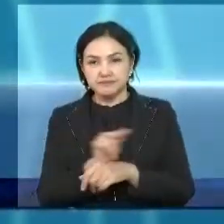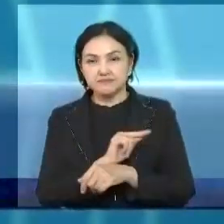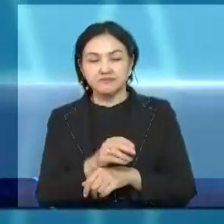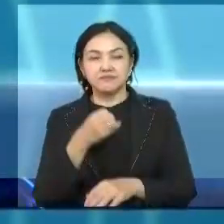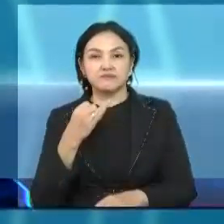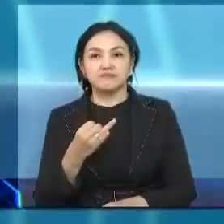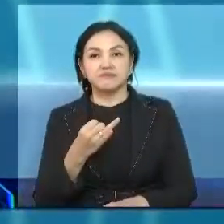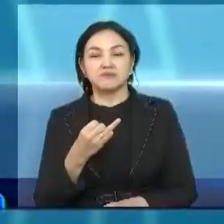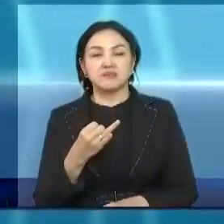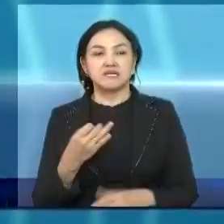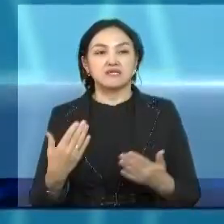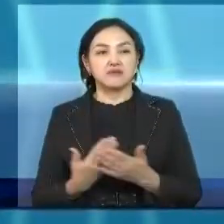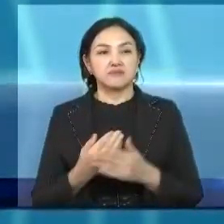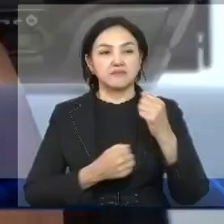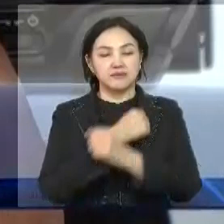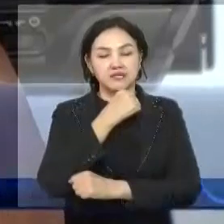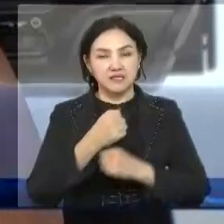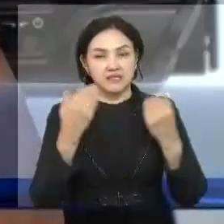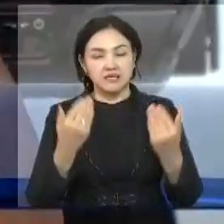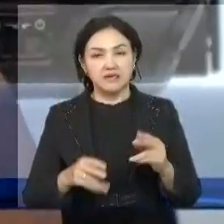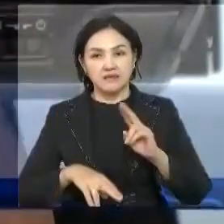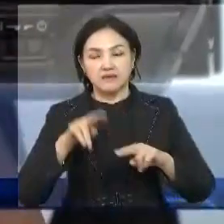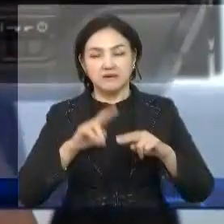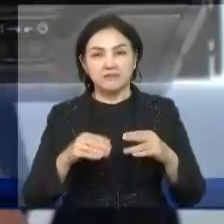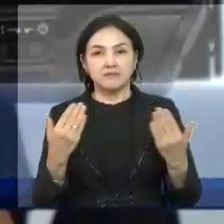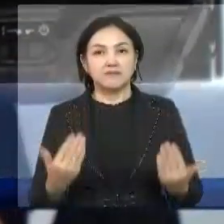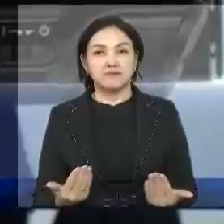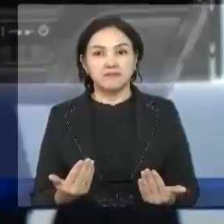и с нового материала мы его сейчас возводим. Также